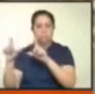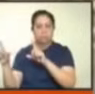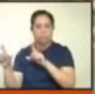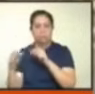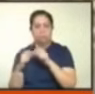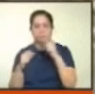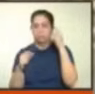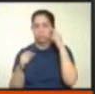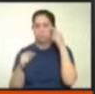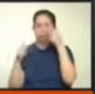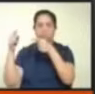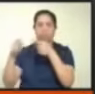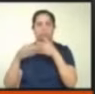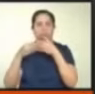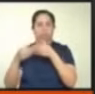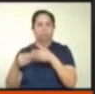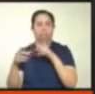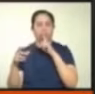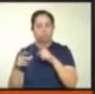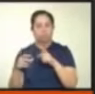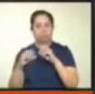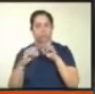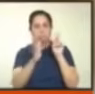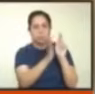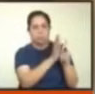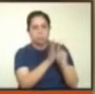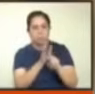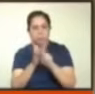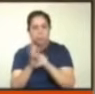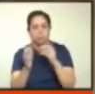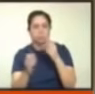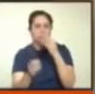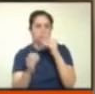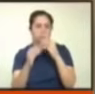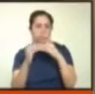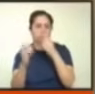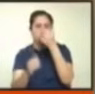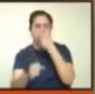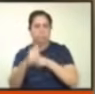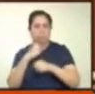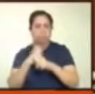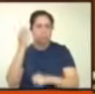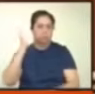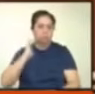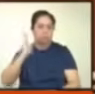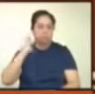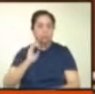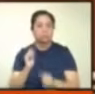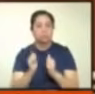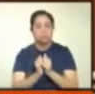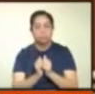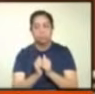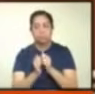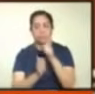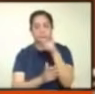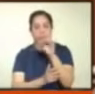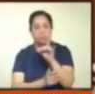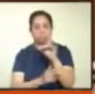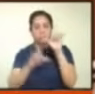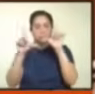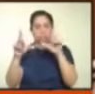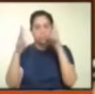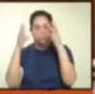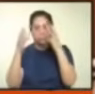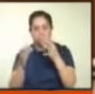mga itinuturong utak sa brutal na Maguindanao Massacre higit isang dekada na nakalilipas. Kabilang sa 28 sinentensyahan